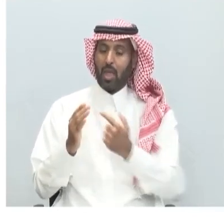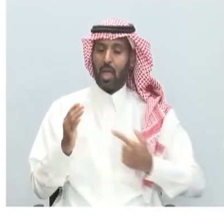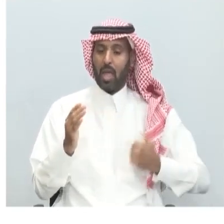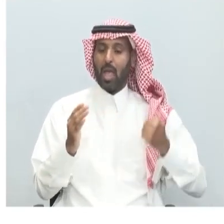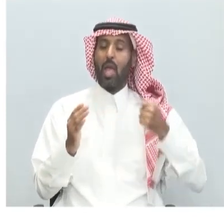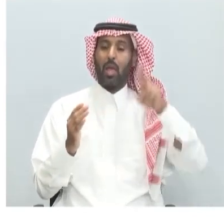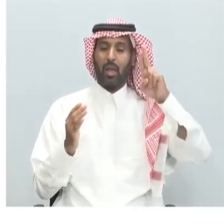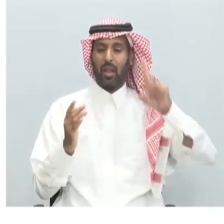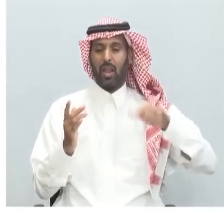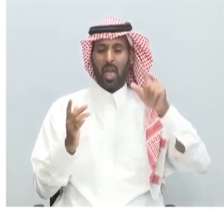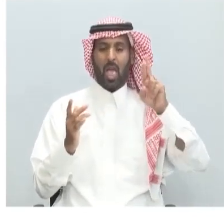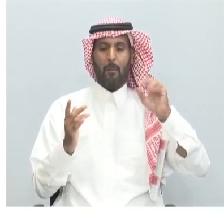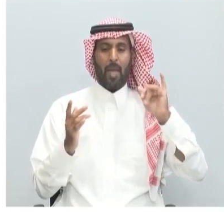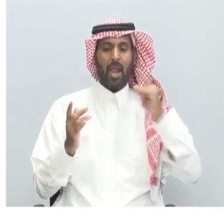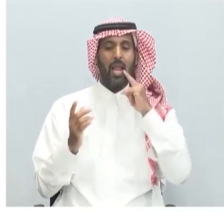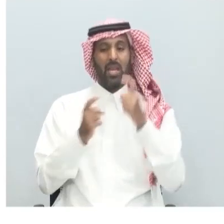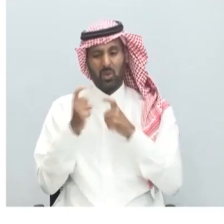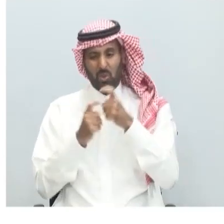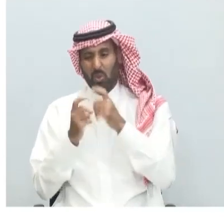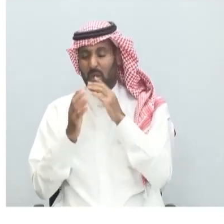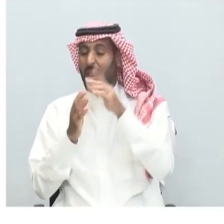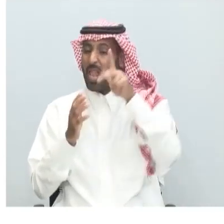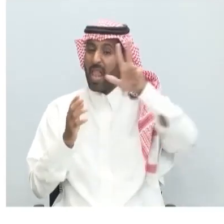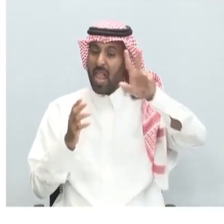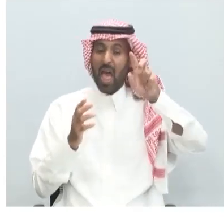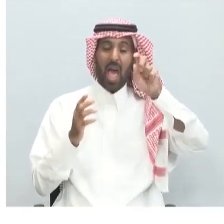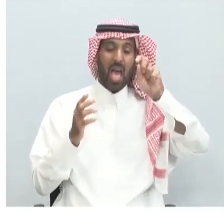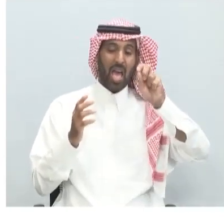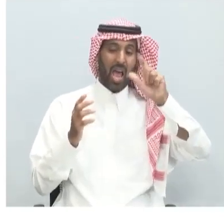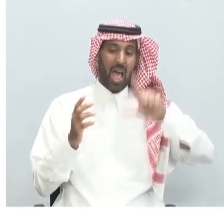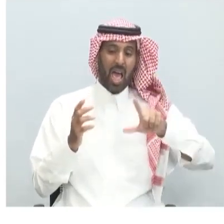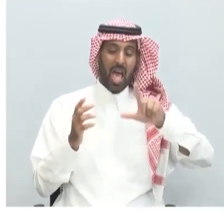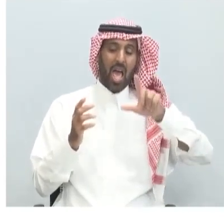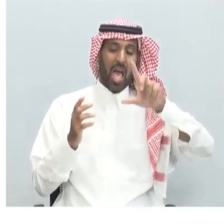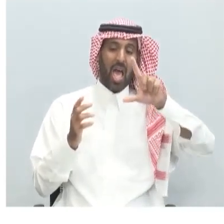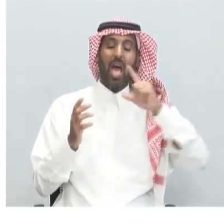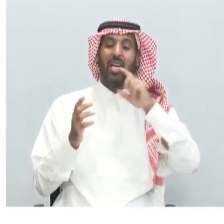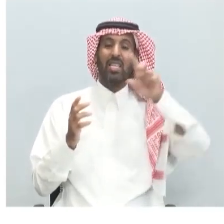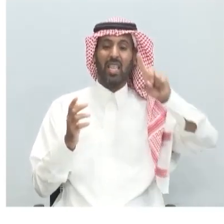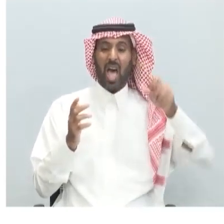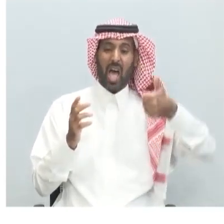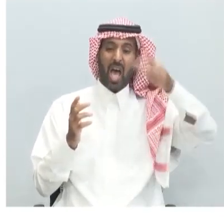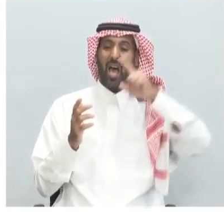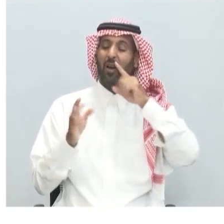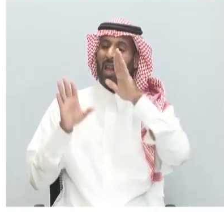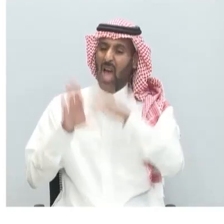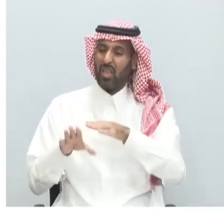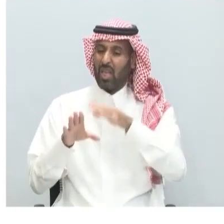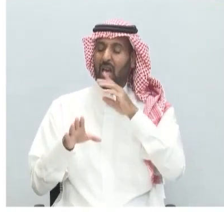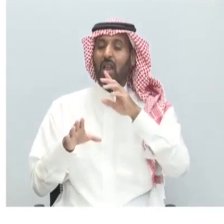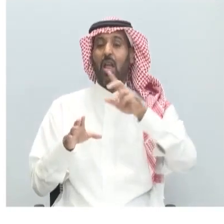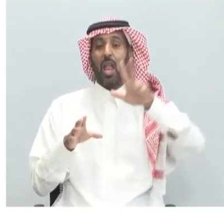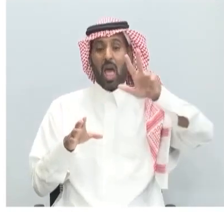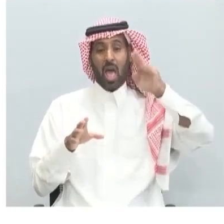ترتيب الكترونات في الوضع الاقل طاقه والاكثر ثبات يسمى بماذا